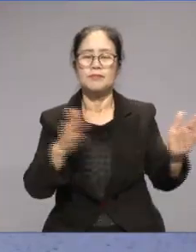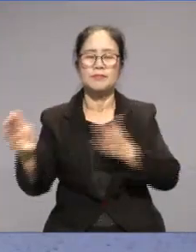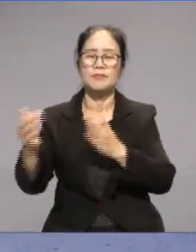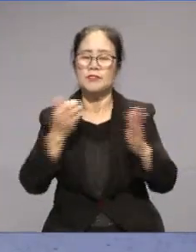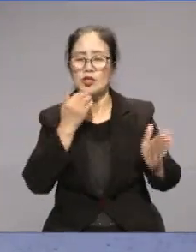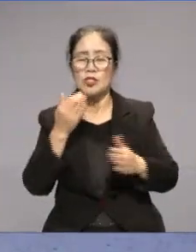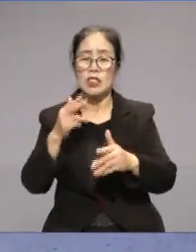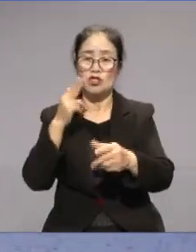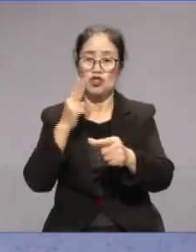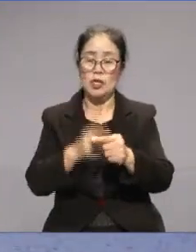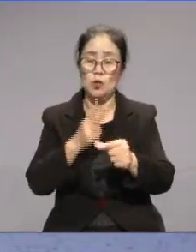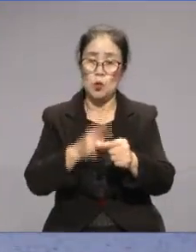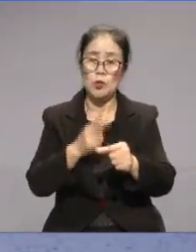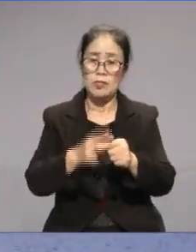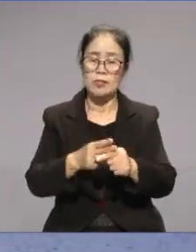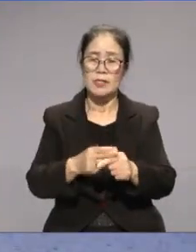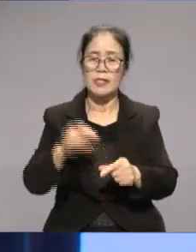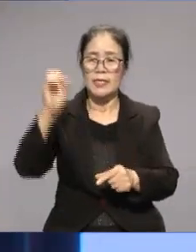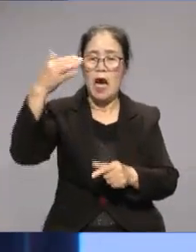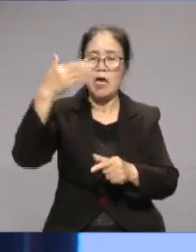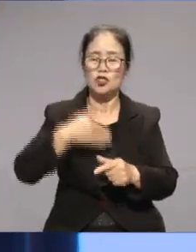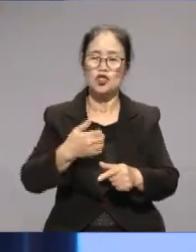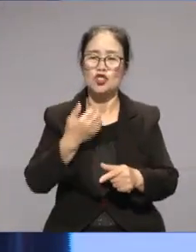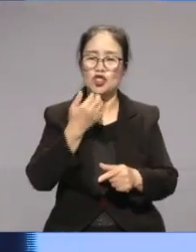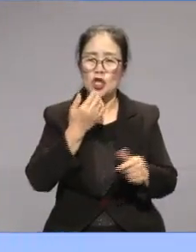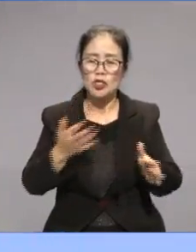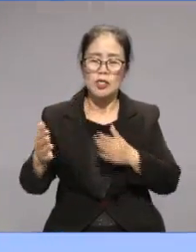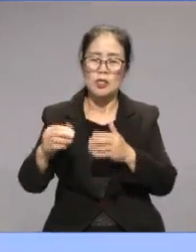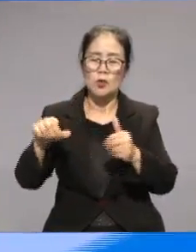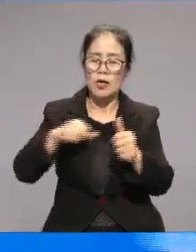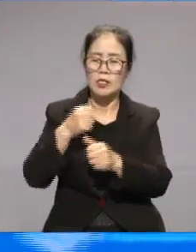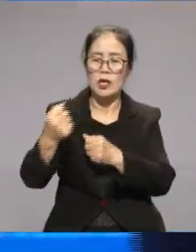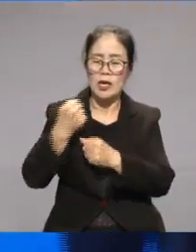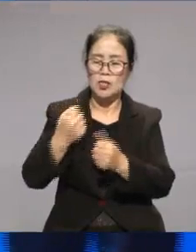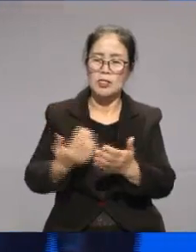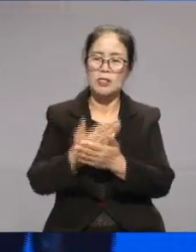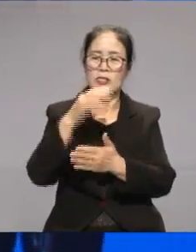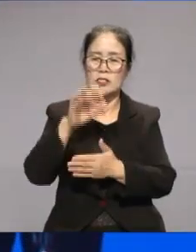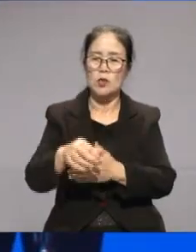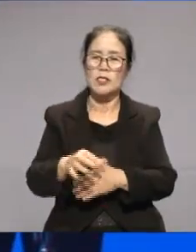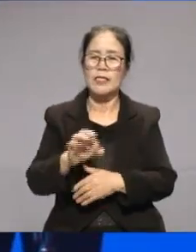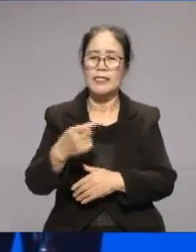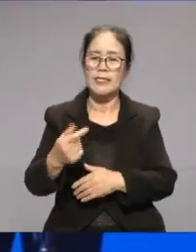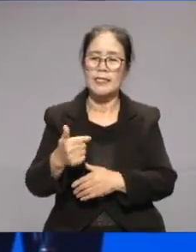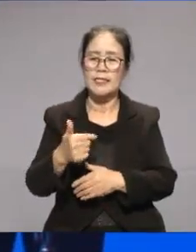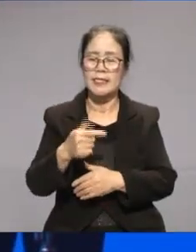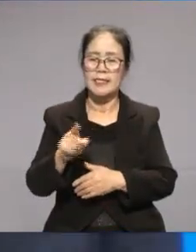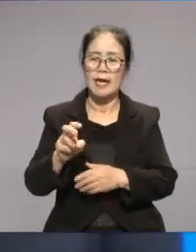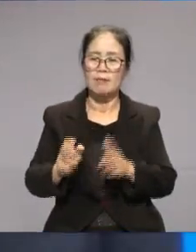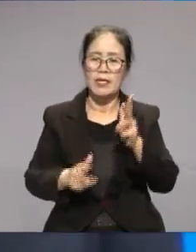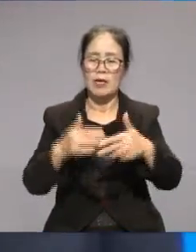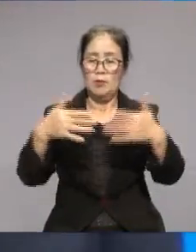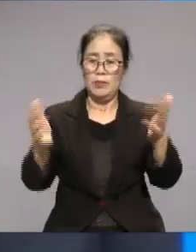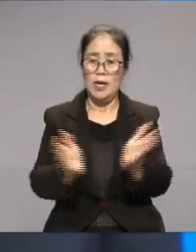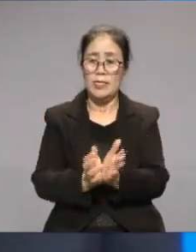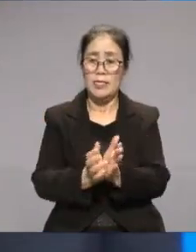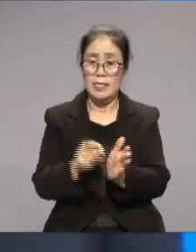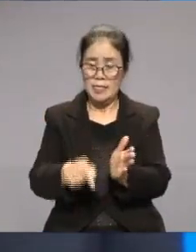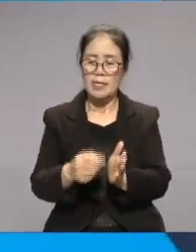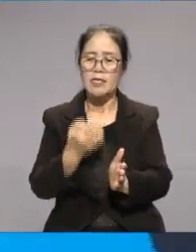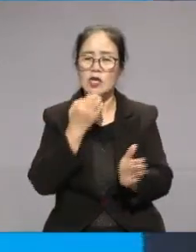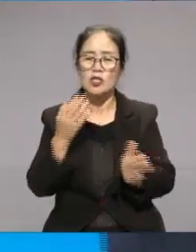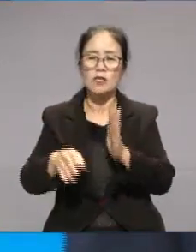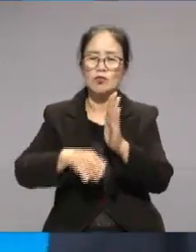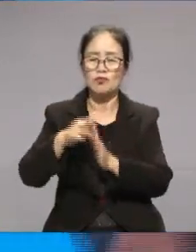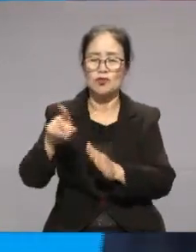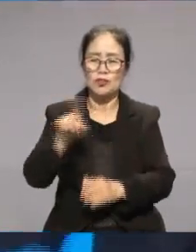경기 주택도시 공사는 오늘 양주시 경기환경 에너지 진흥원과 양주 은남 일반 산업 단지를 경기 북부 최초의